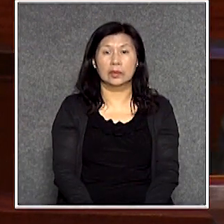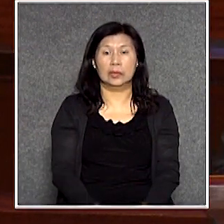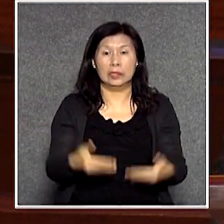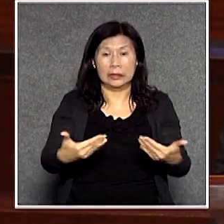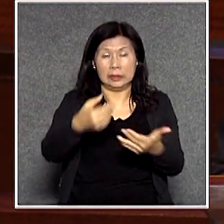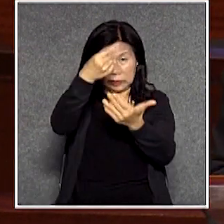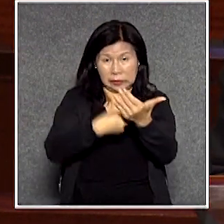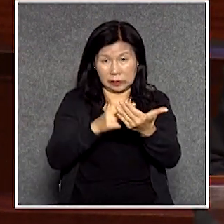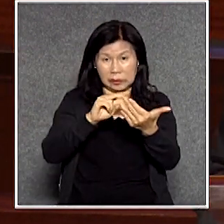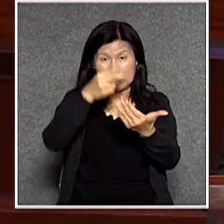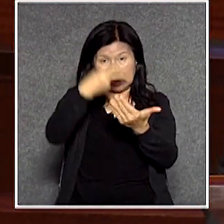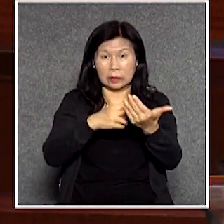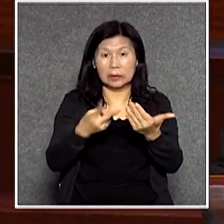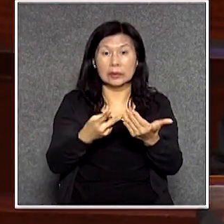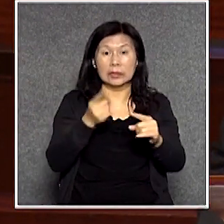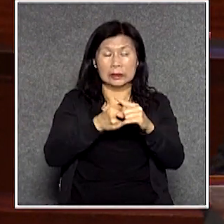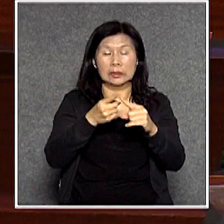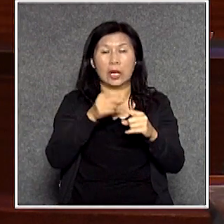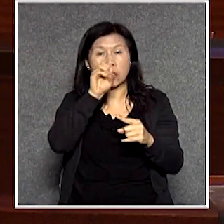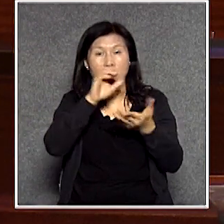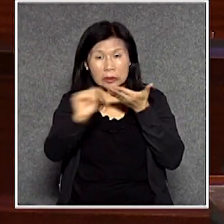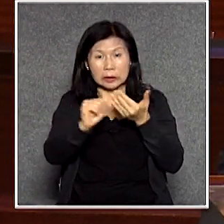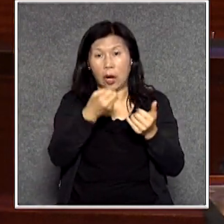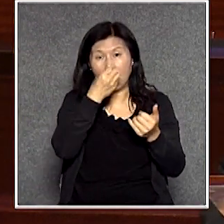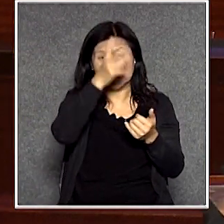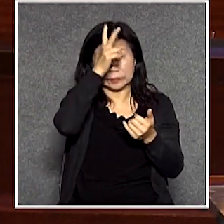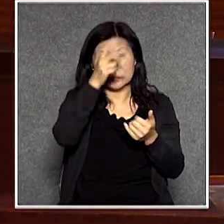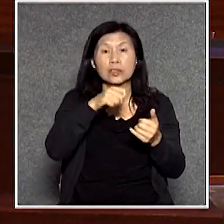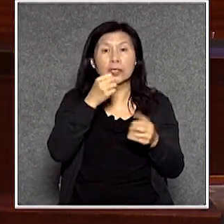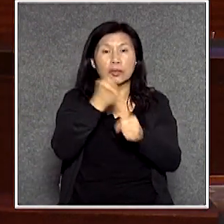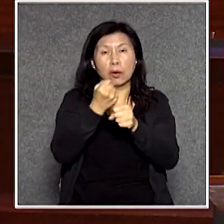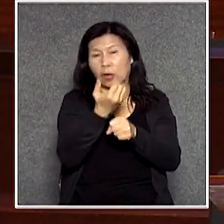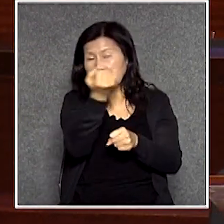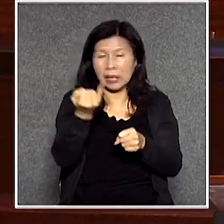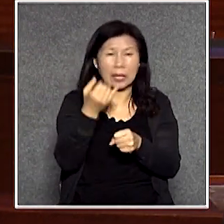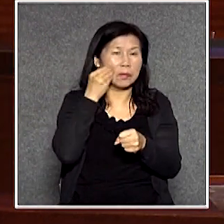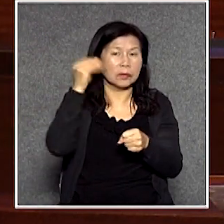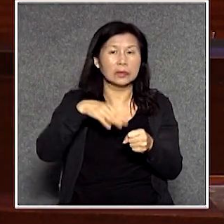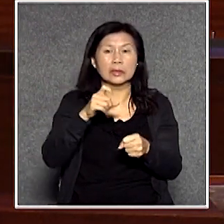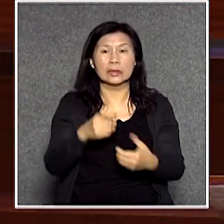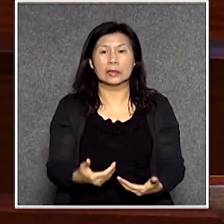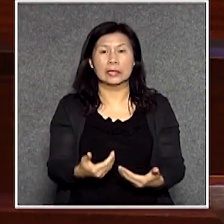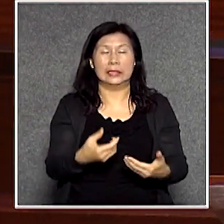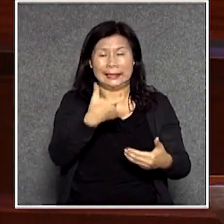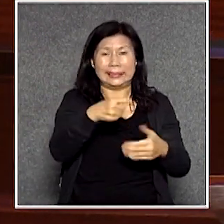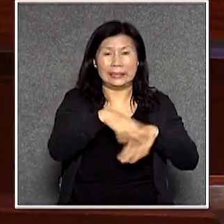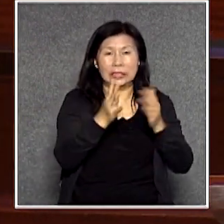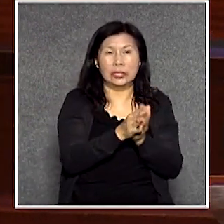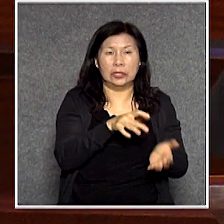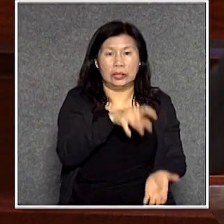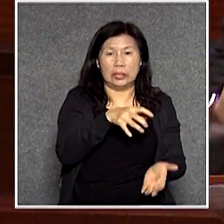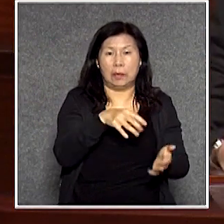修訂案嚟去揭發呢個特區政府呢種醜行，係嘛？善財難捨，冤枉甘